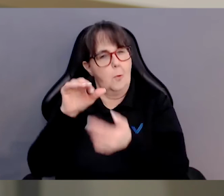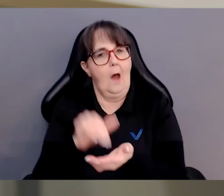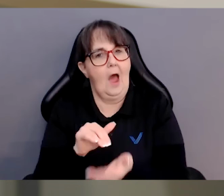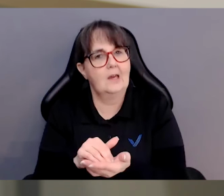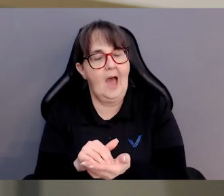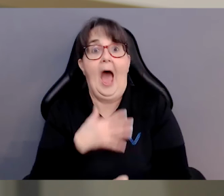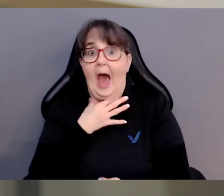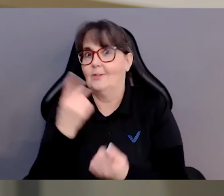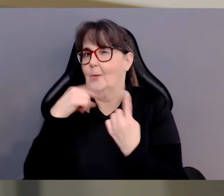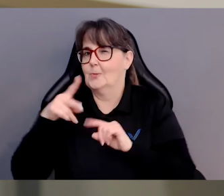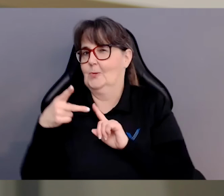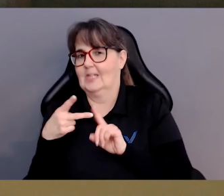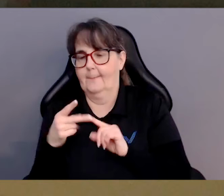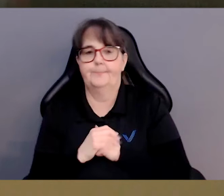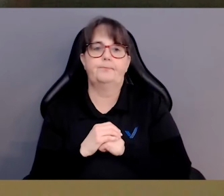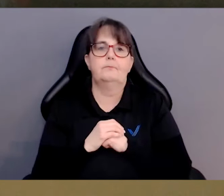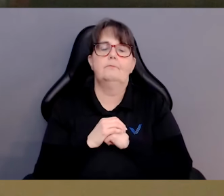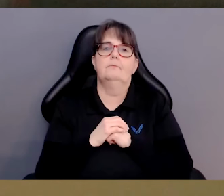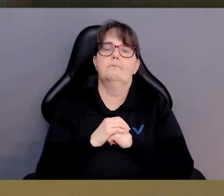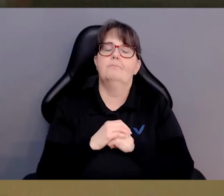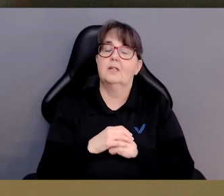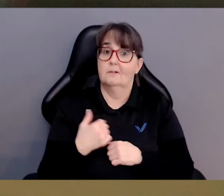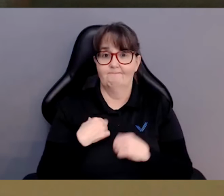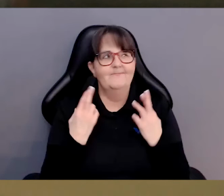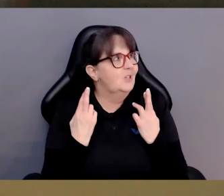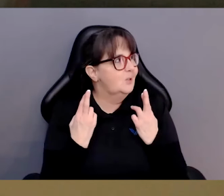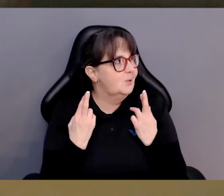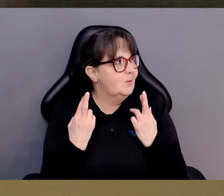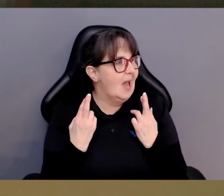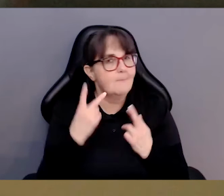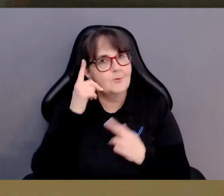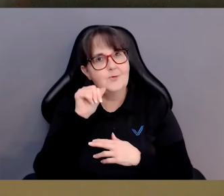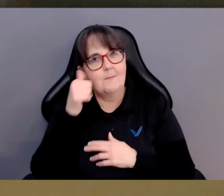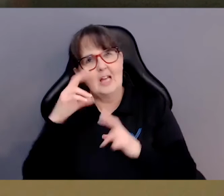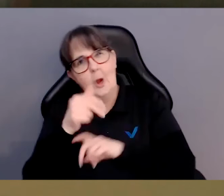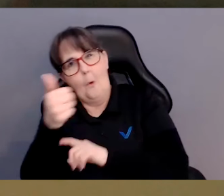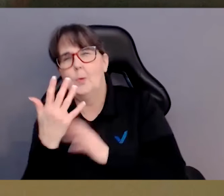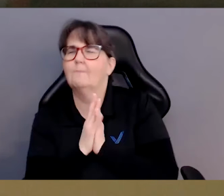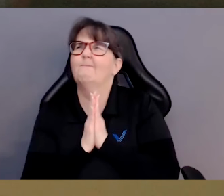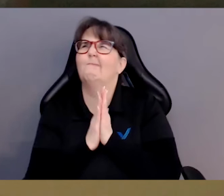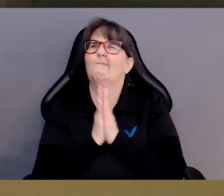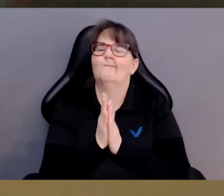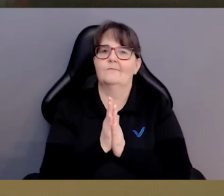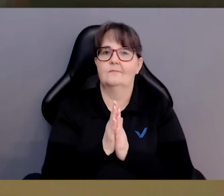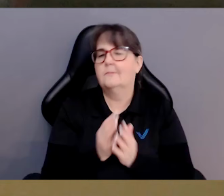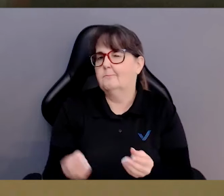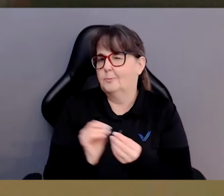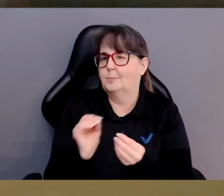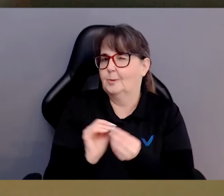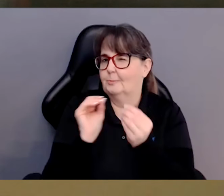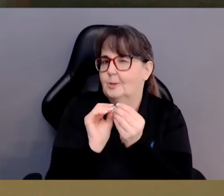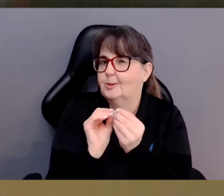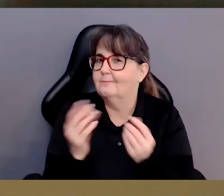qu'ils avaient hâte de retourner au musée. Si j'avais un souhait pour la recherche de demain, ce serait d'en avoir